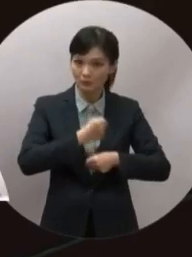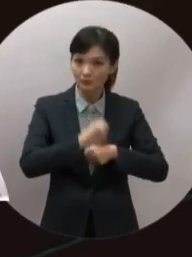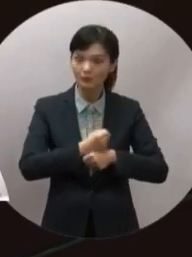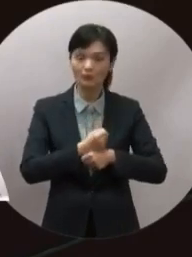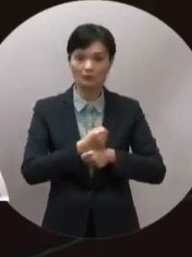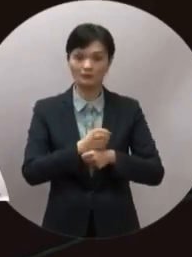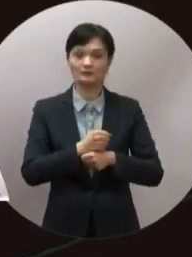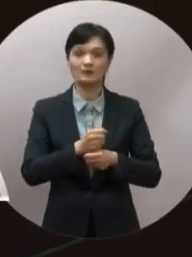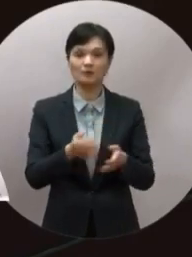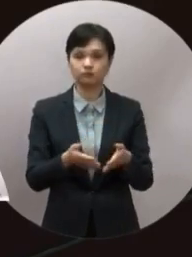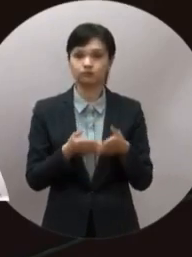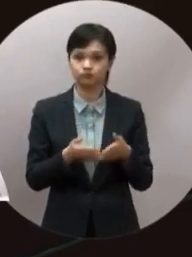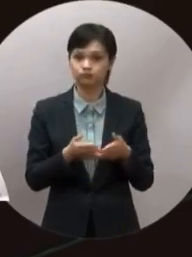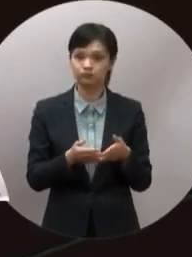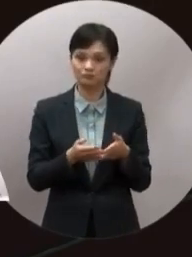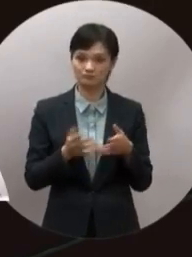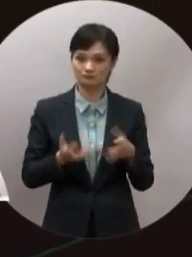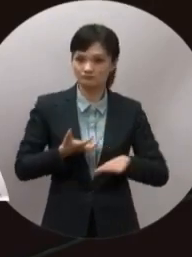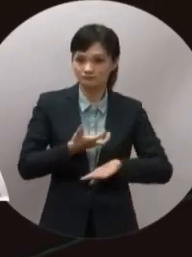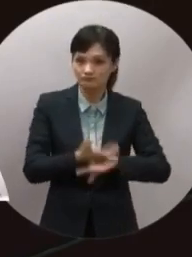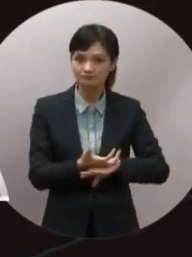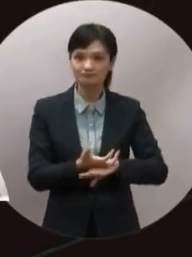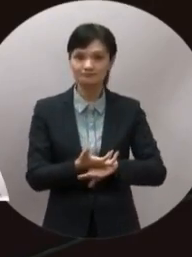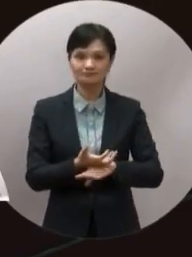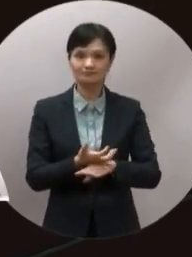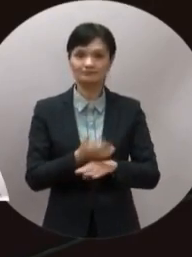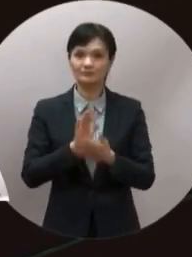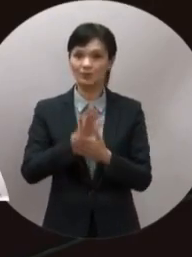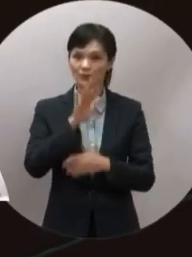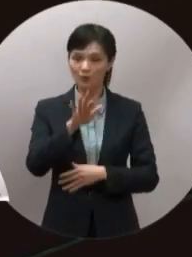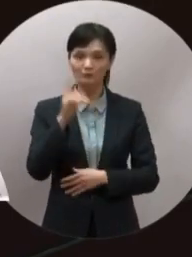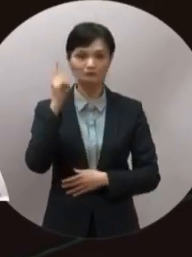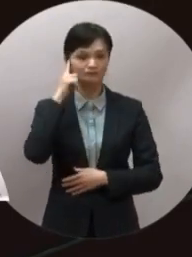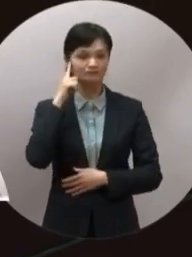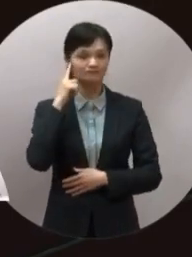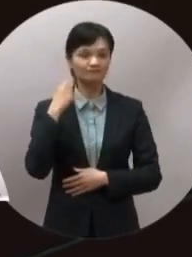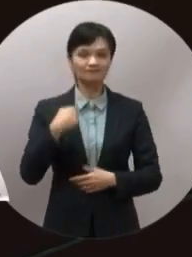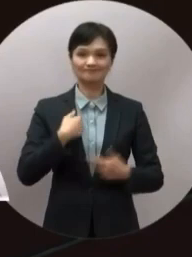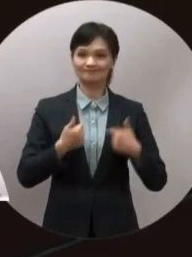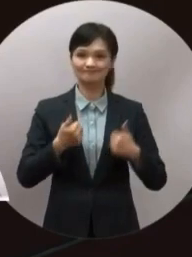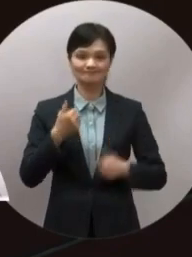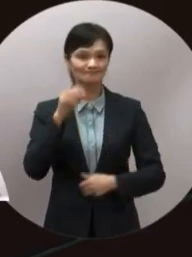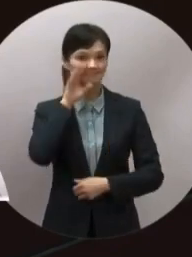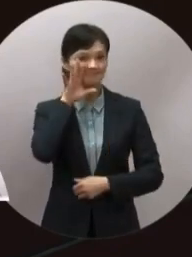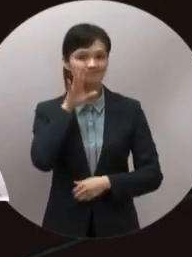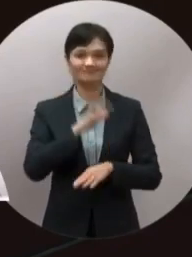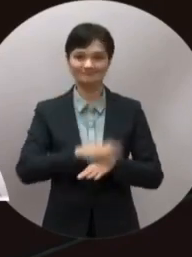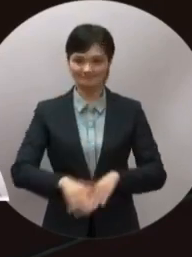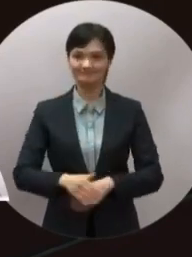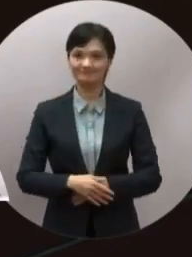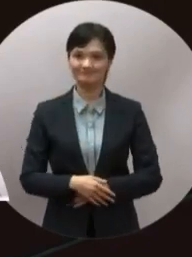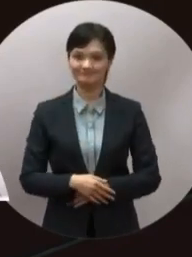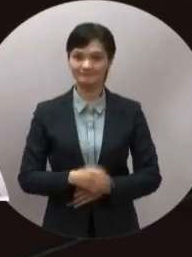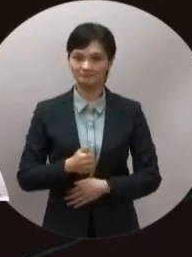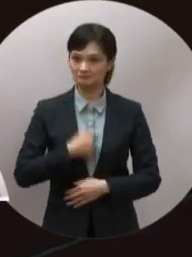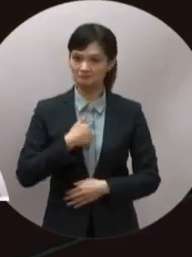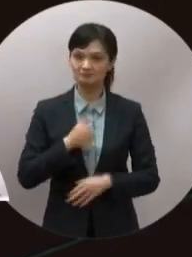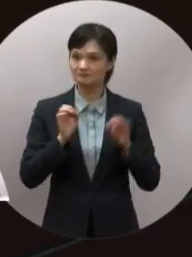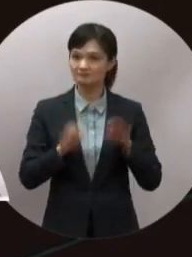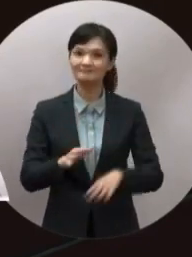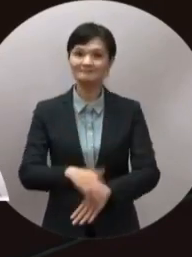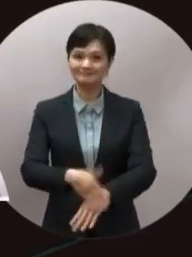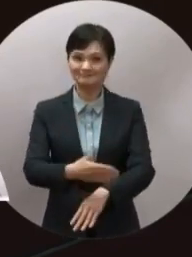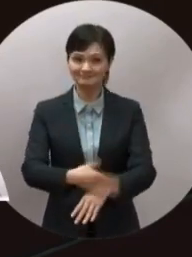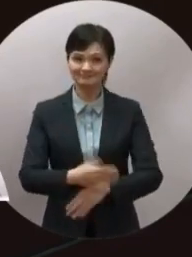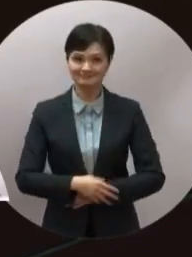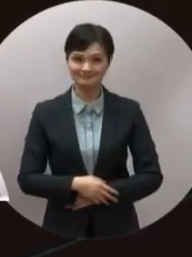好发挥，对当走路有风，对当不虚此行，对当在人生历练